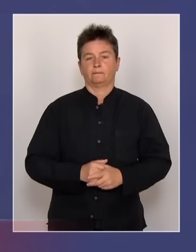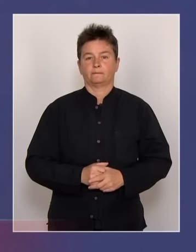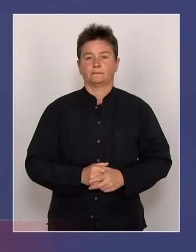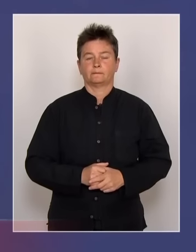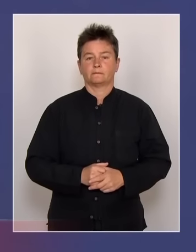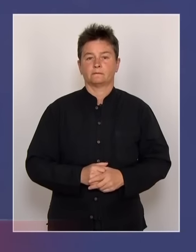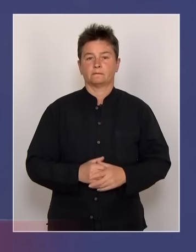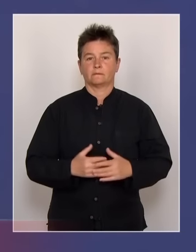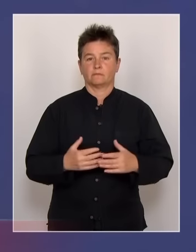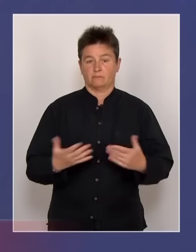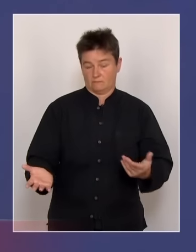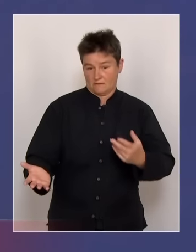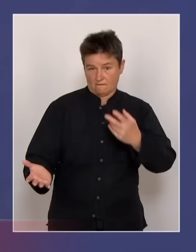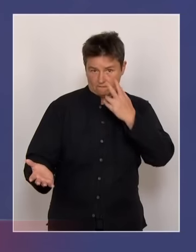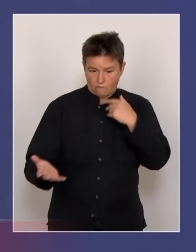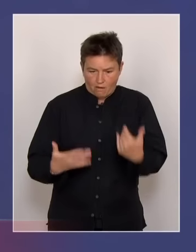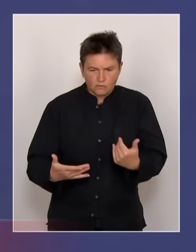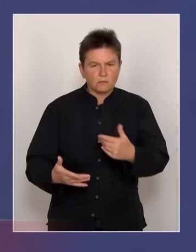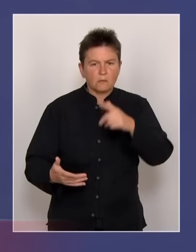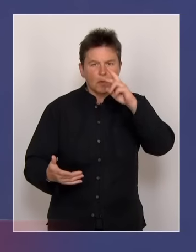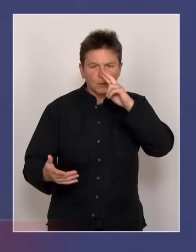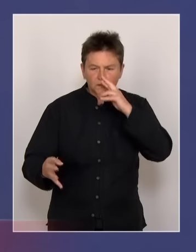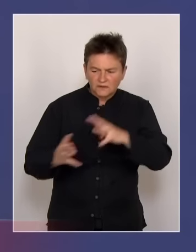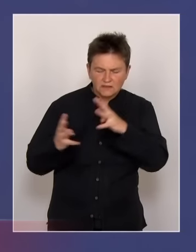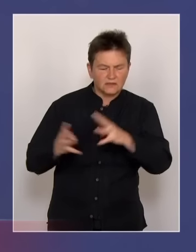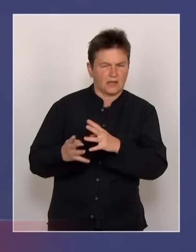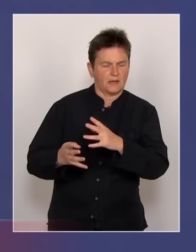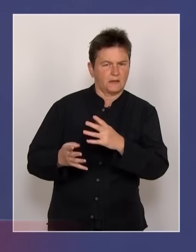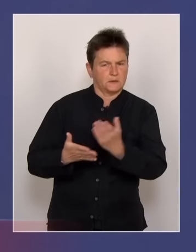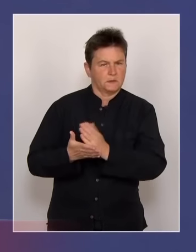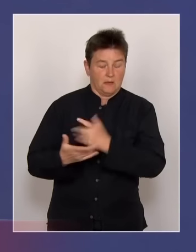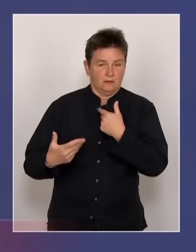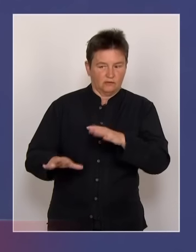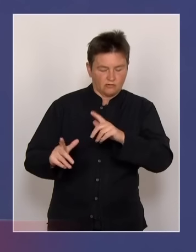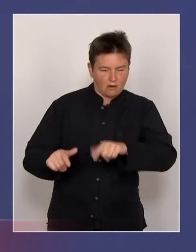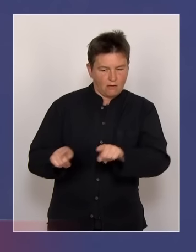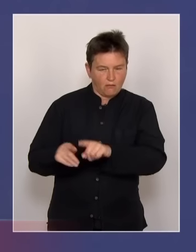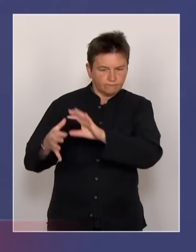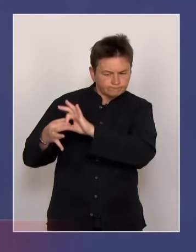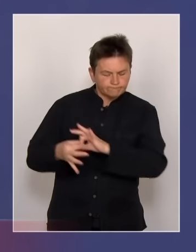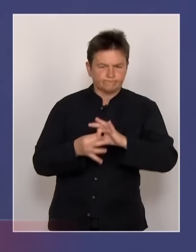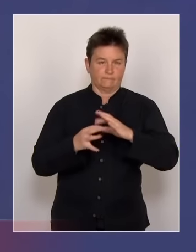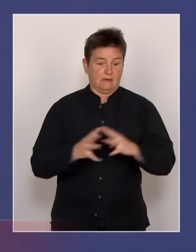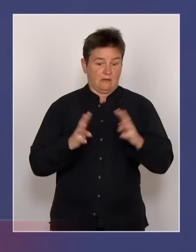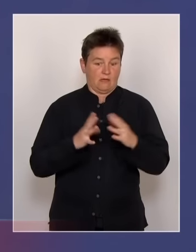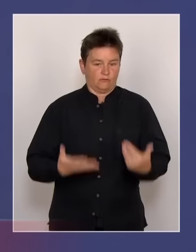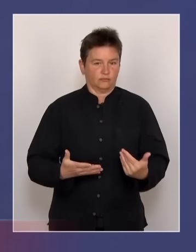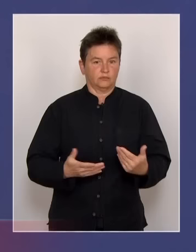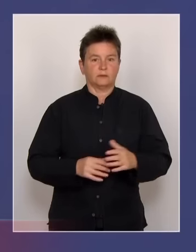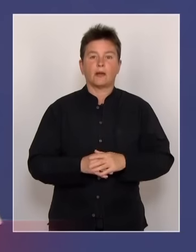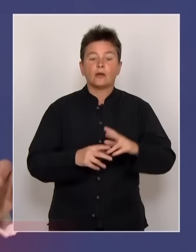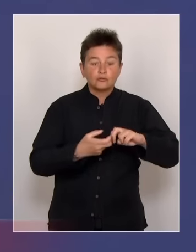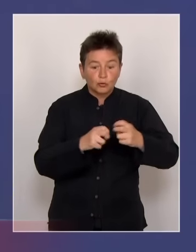Là où nous le voyons dans la guerre hybride que nous mène la Russie se joue déjà une part de la guerre d'aujourd'hui. Là où se protègent nos